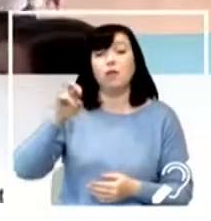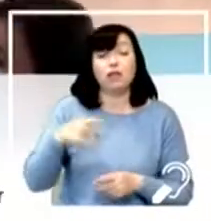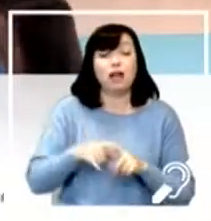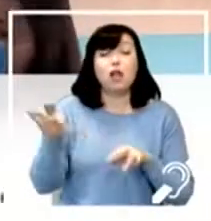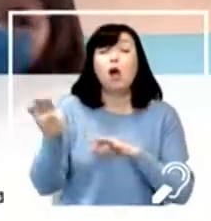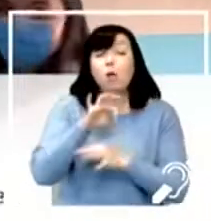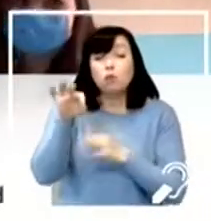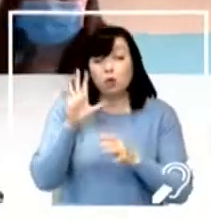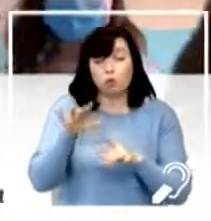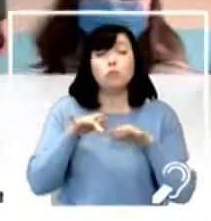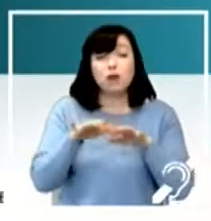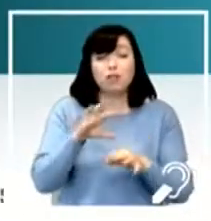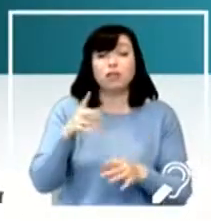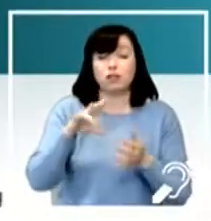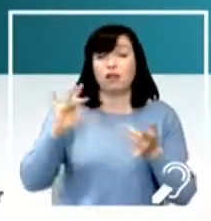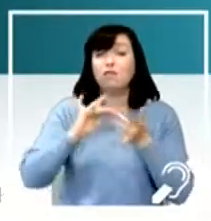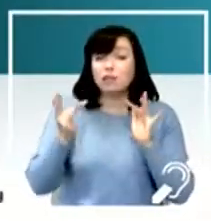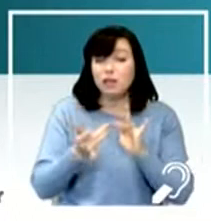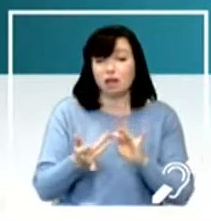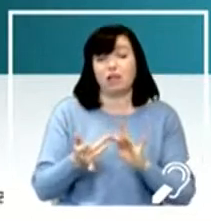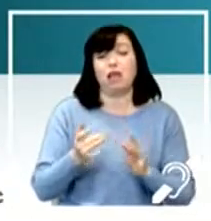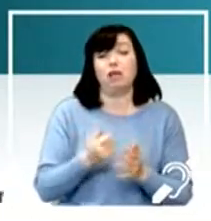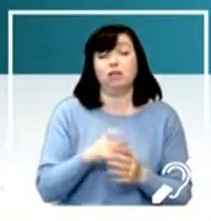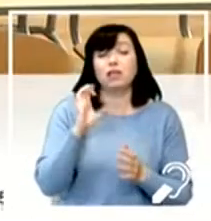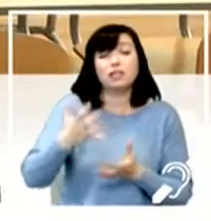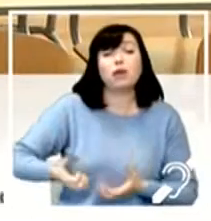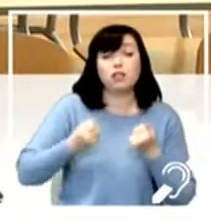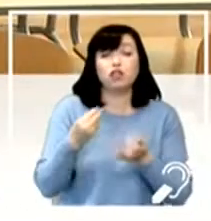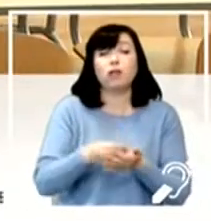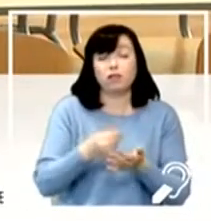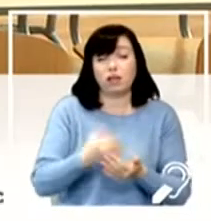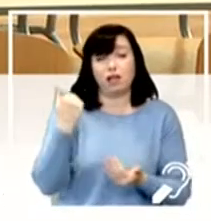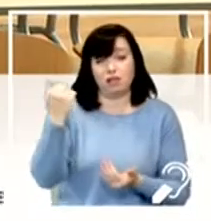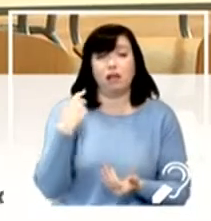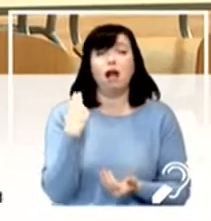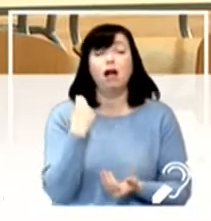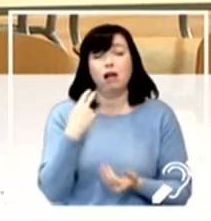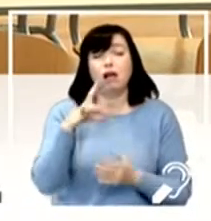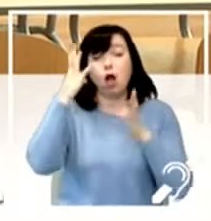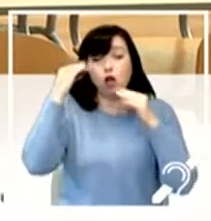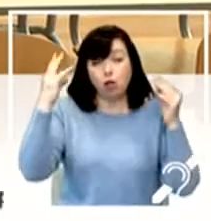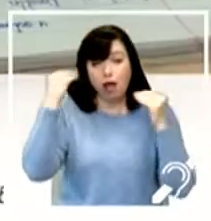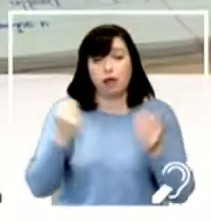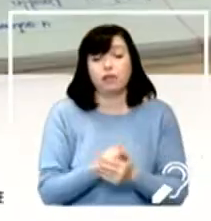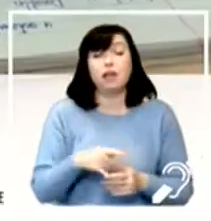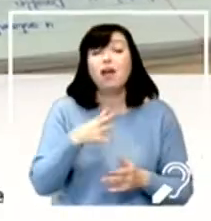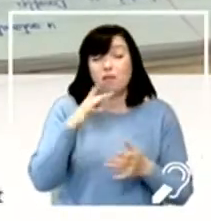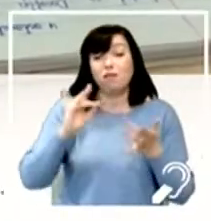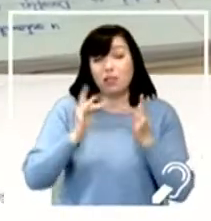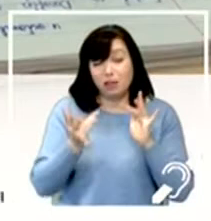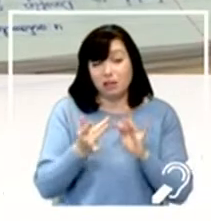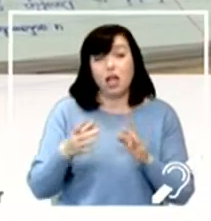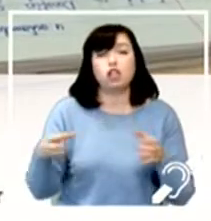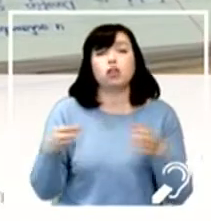în format online, organizat de Centrul GenderDoc cu sprijinul financiar al Regatului Țărilor de Jos. Într-o postare pe rețea socială,